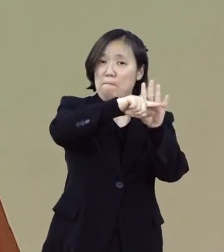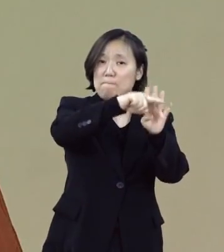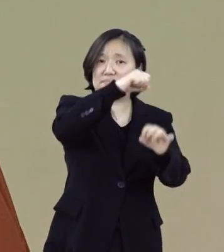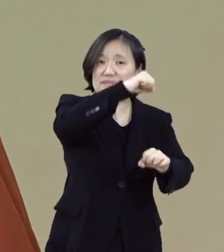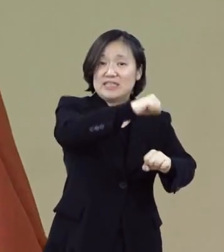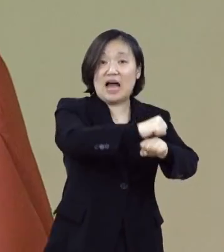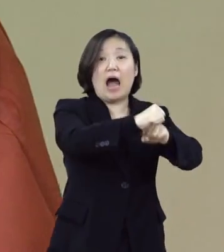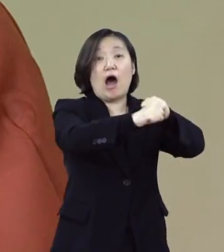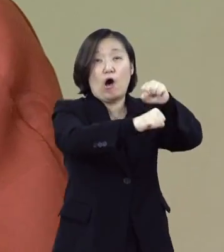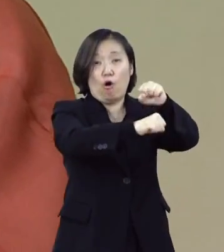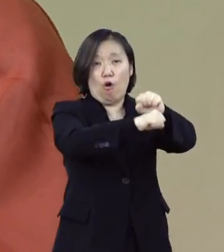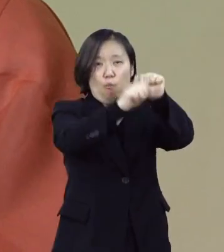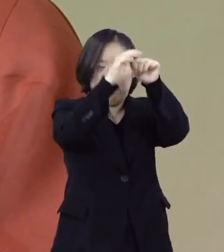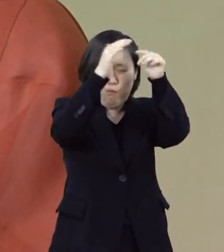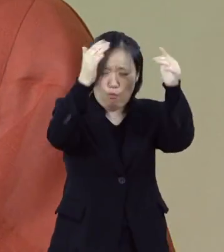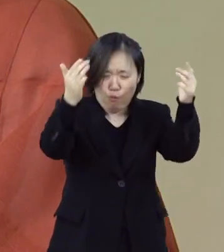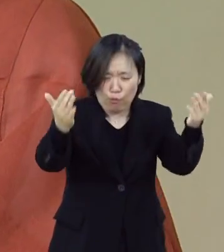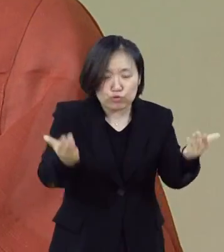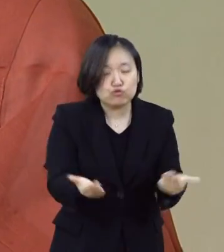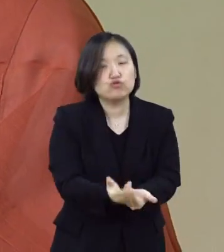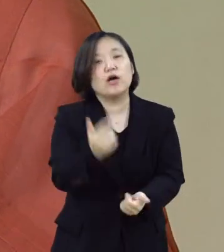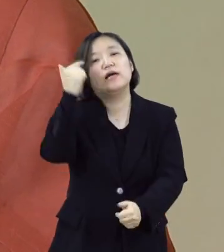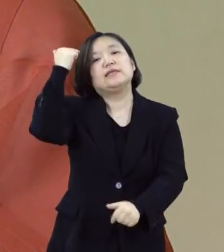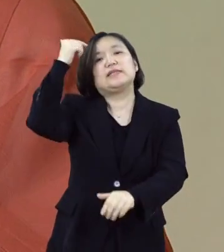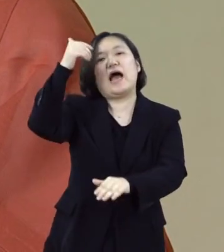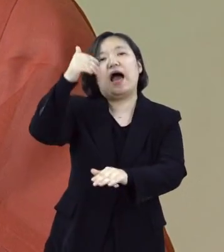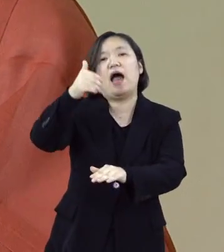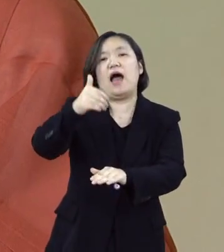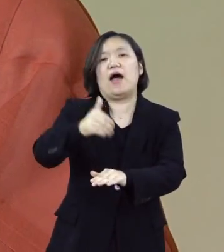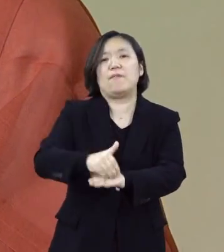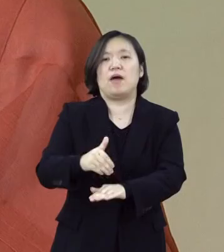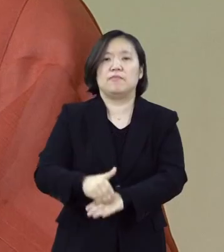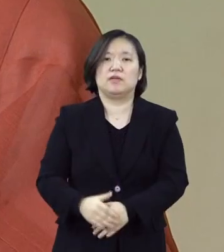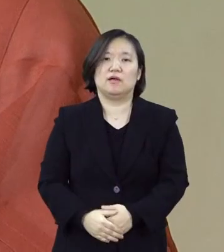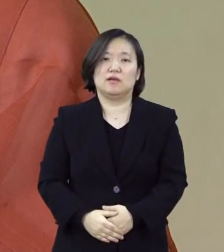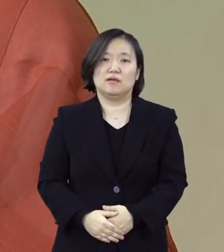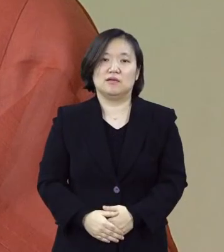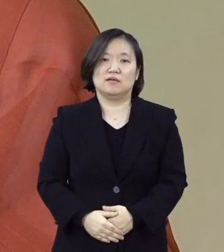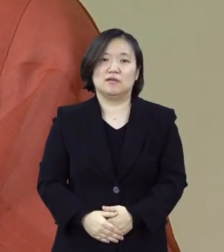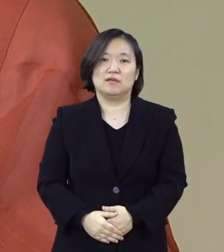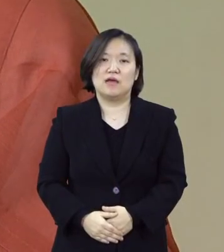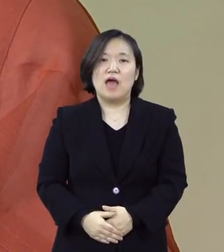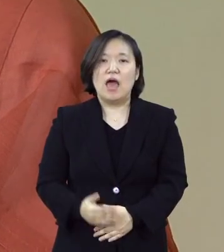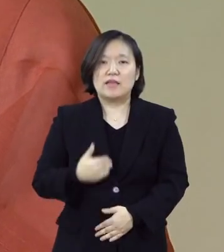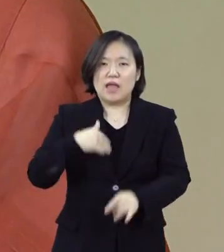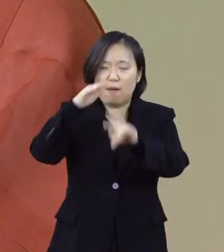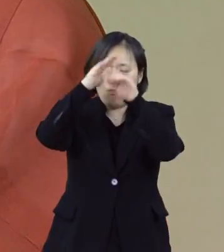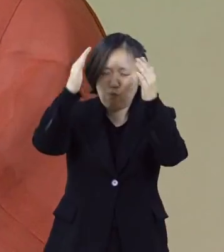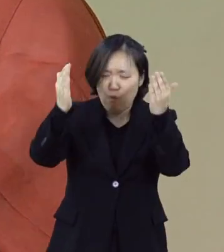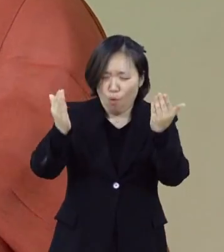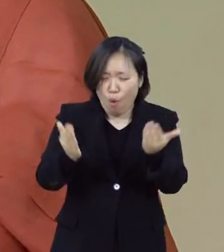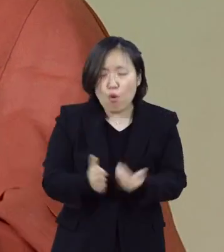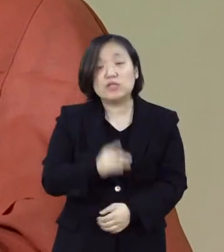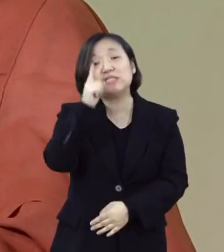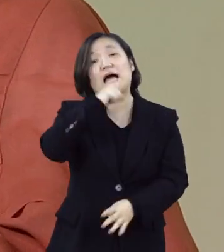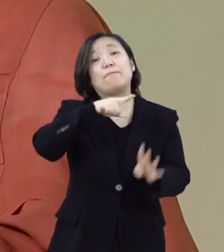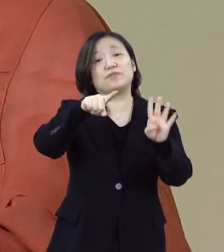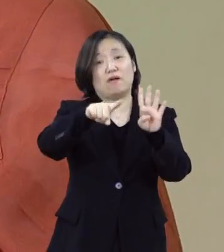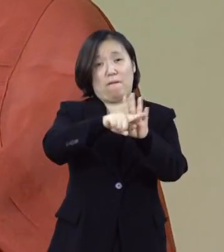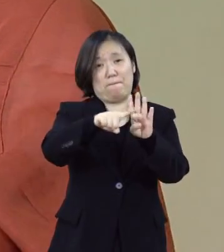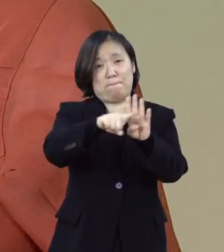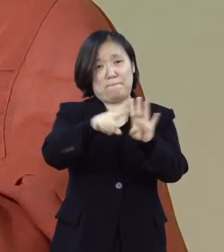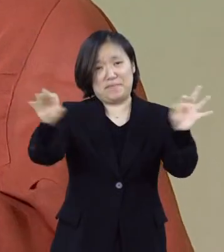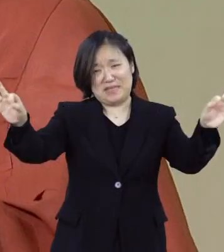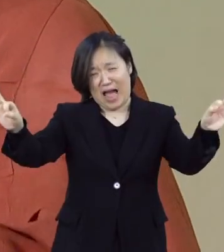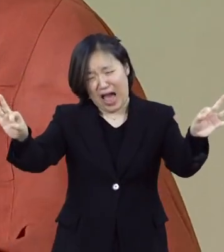업을 모두 다 참회합니다. 제가 지은 모든 악업이 다